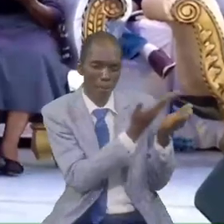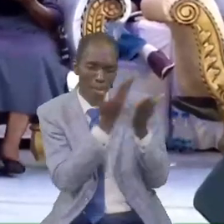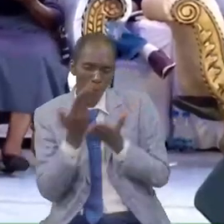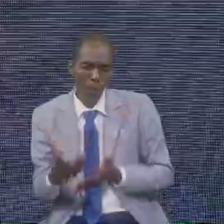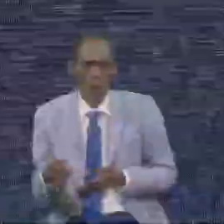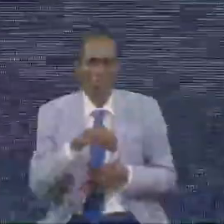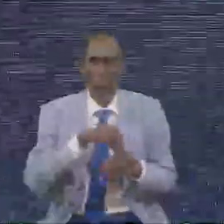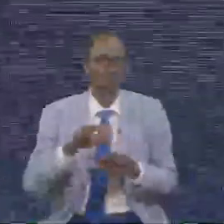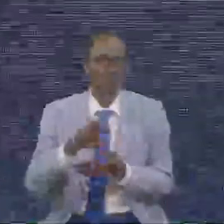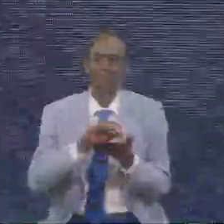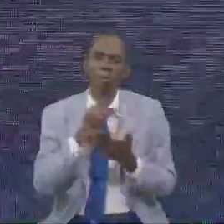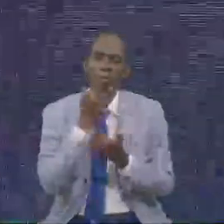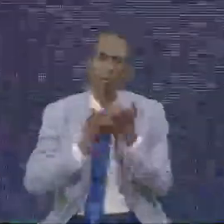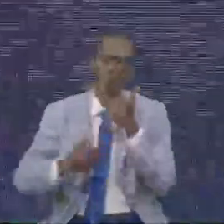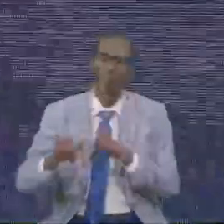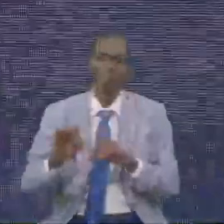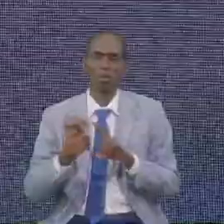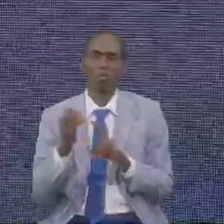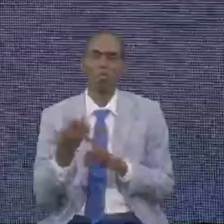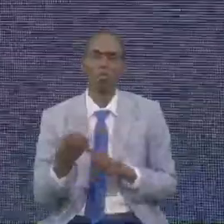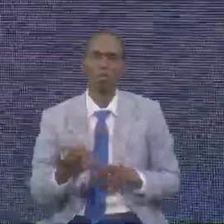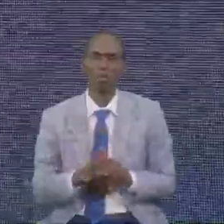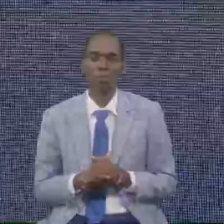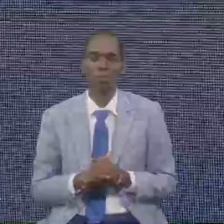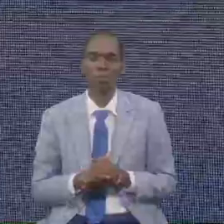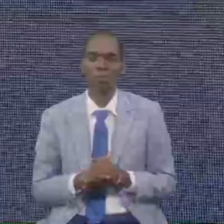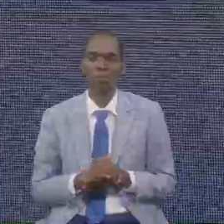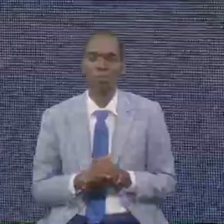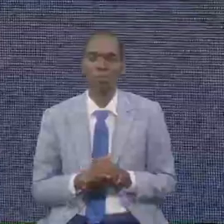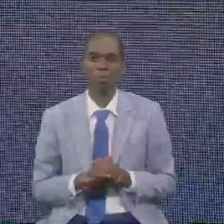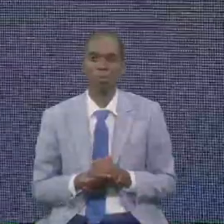et maintenant, ceux-là qui ont faim et soif